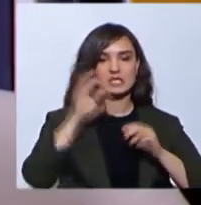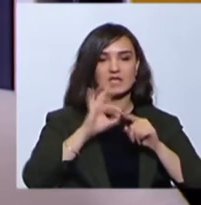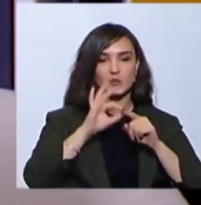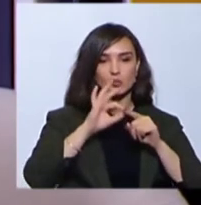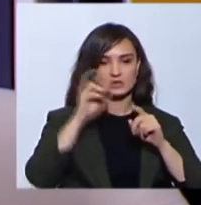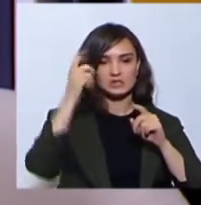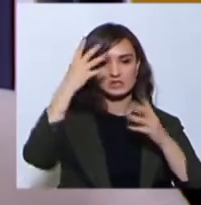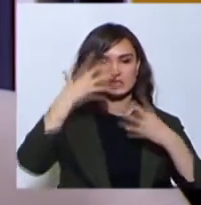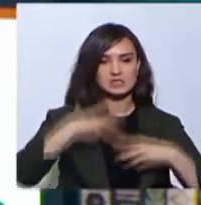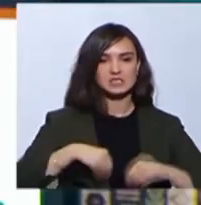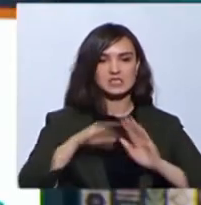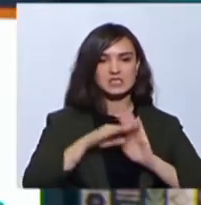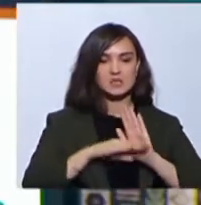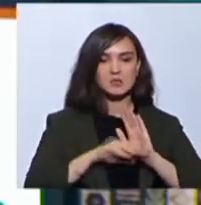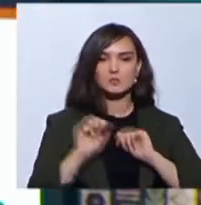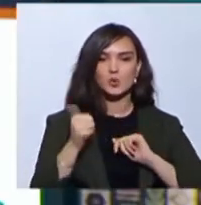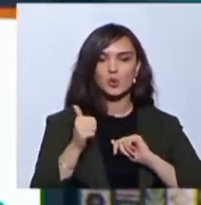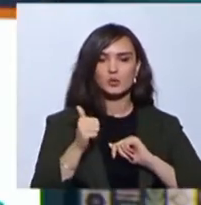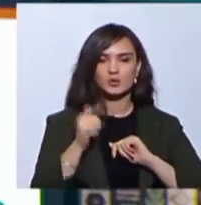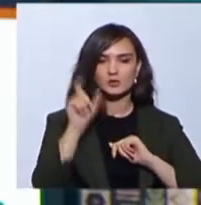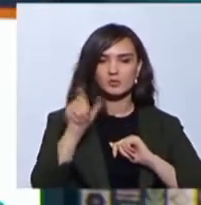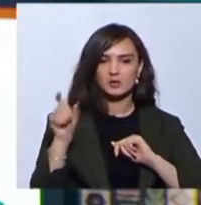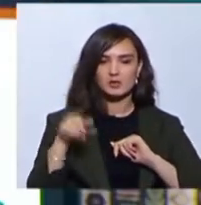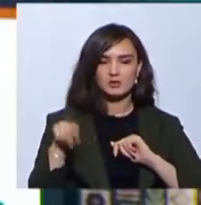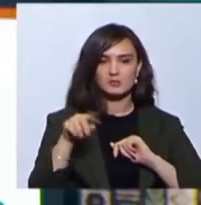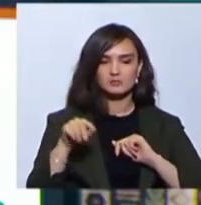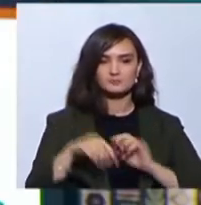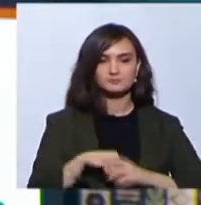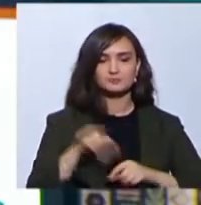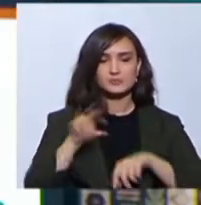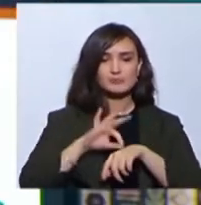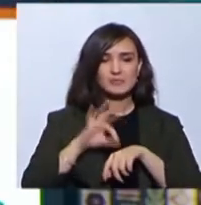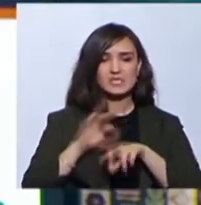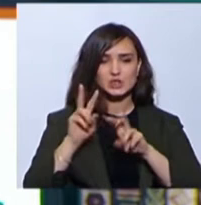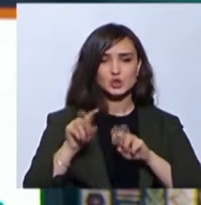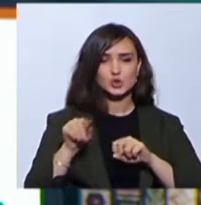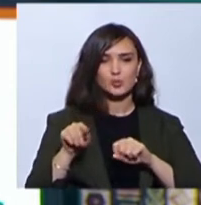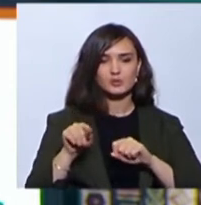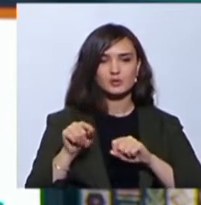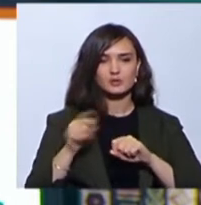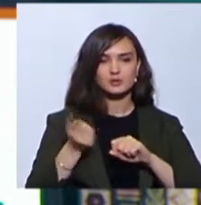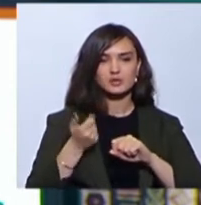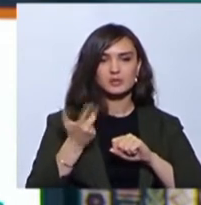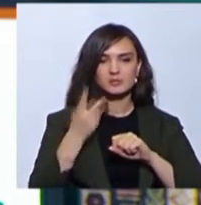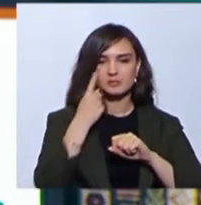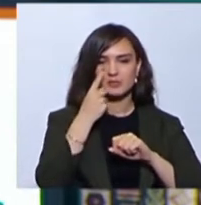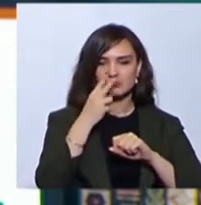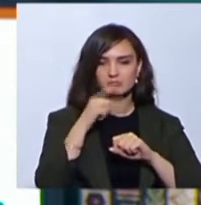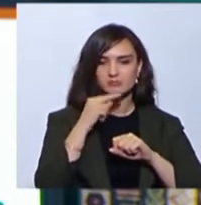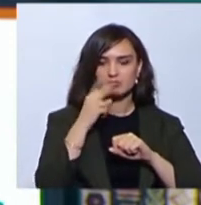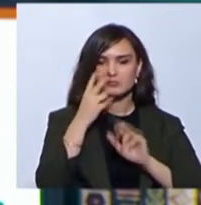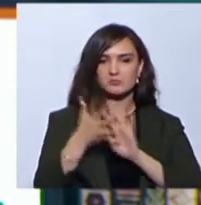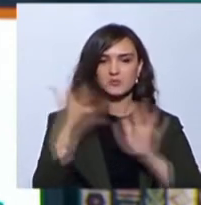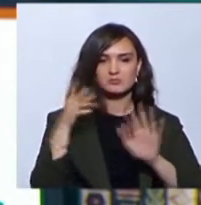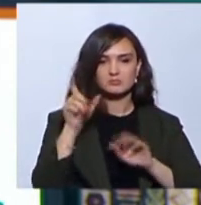სისტემას. მაგრამ როგორ გამოიყურებიან ეს ადამიანები და აი პიკვიკის სინდრომი რომ აქვს, რამდენიმე ნიშანი რომელთაც